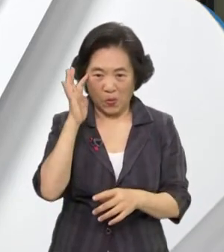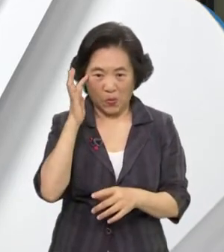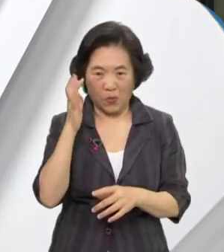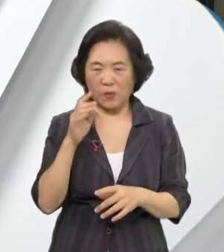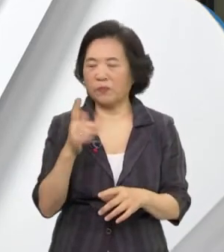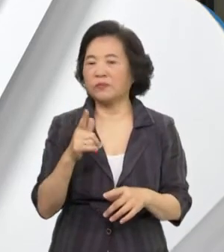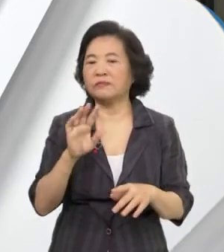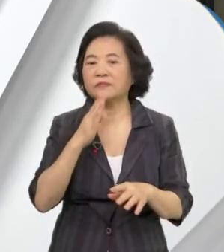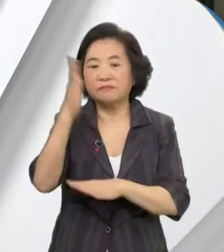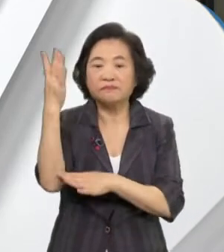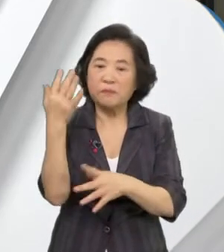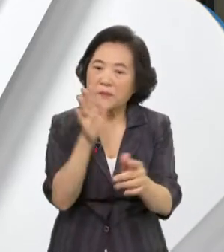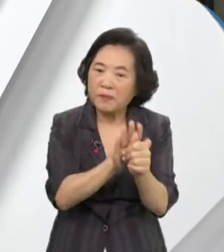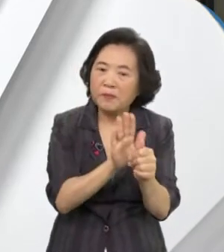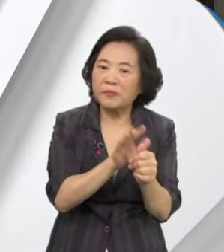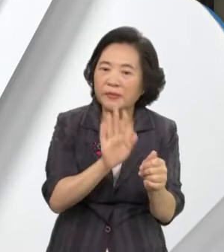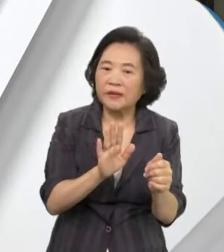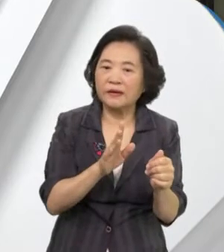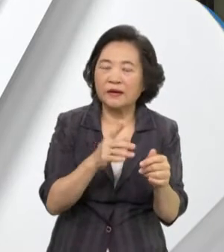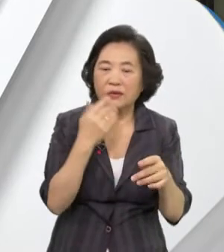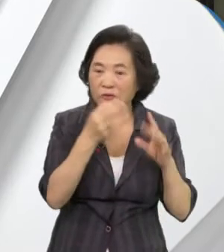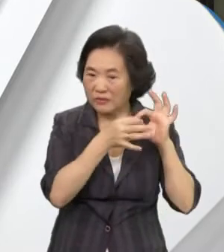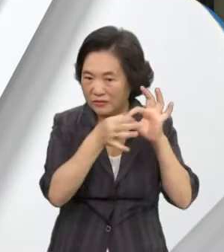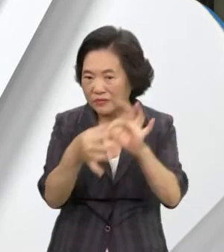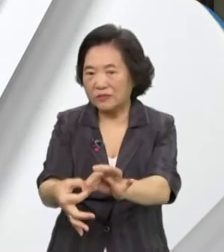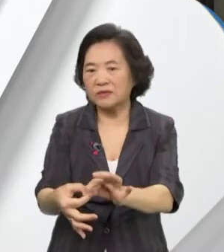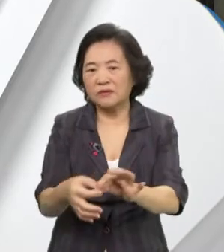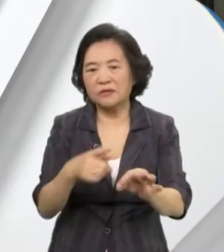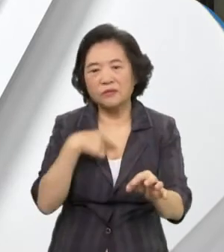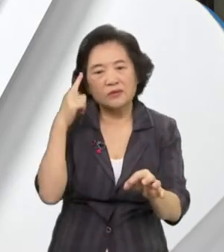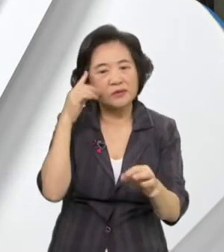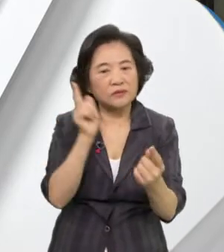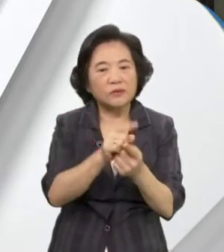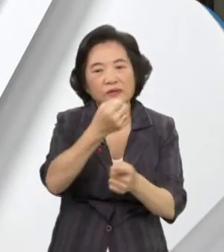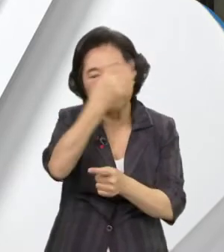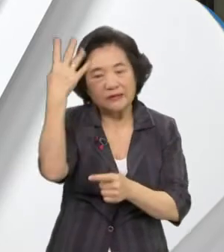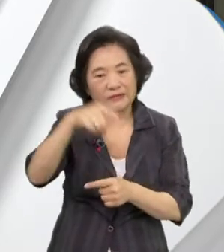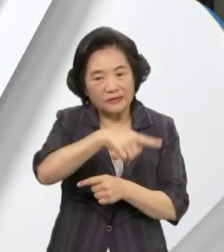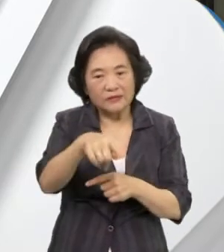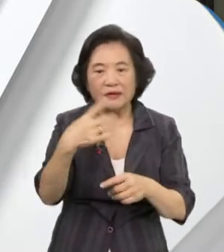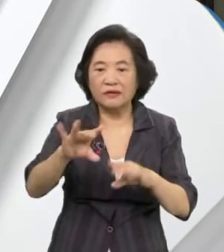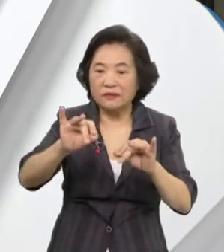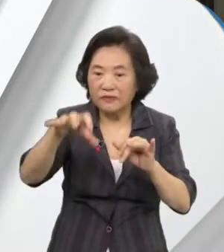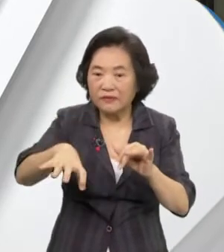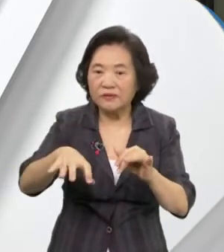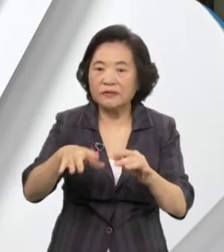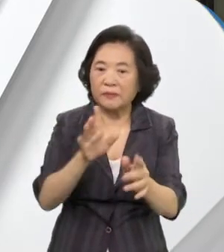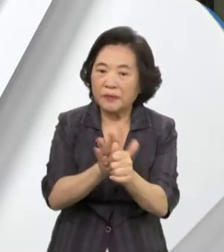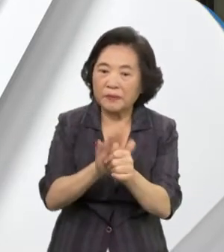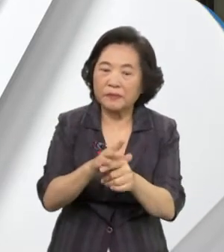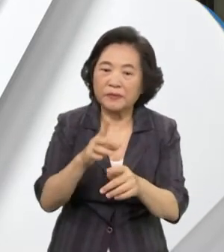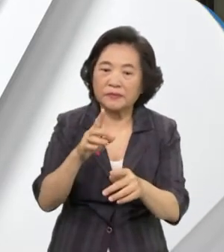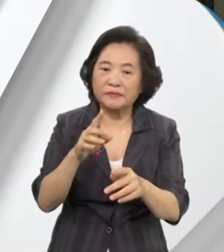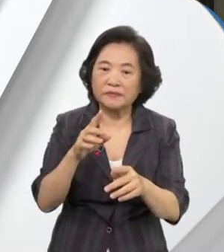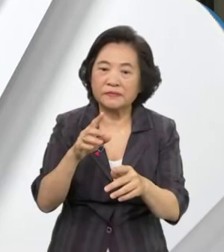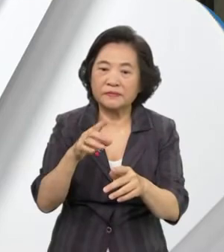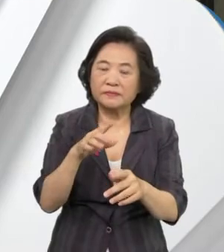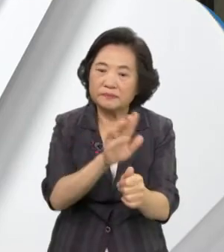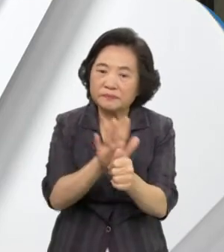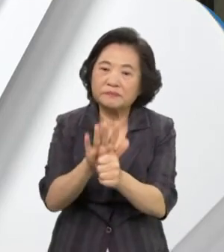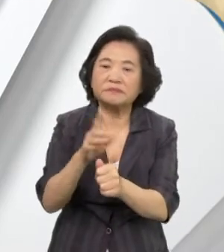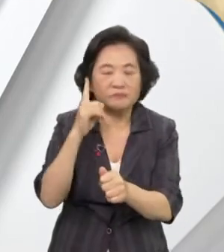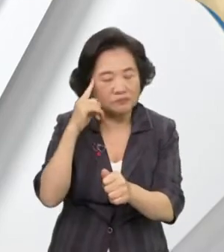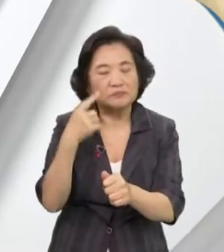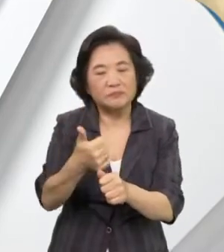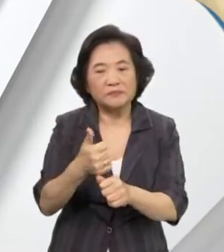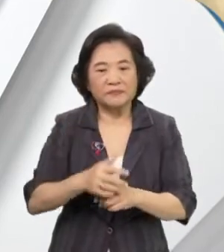一个帮忙哈，可以一直持续的话，我觉得这样子应该对地方在从随着时间的累积会有帮